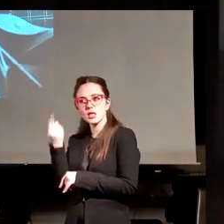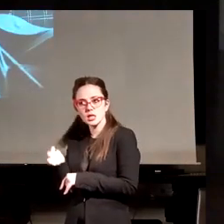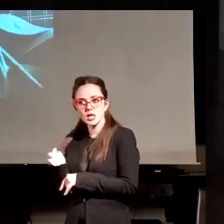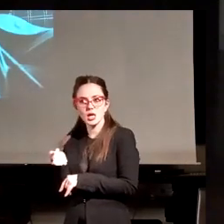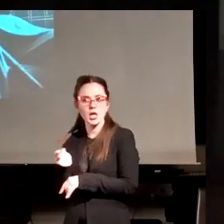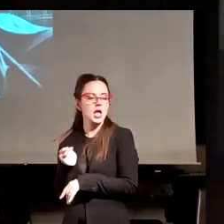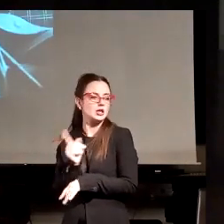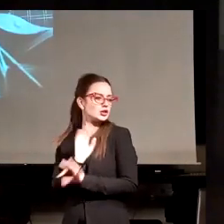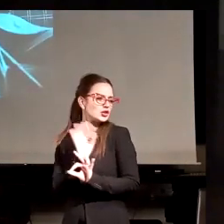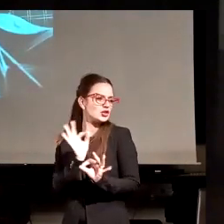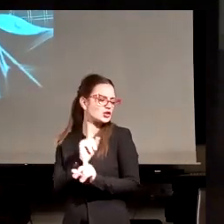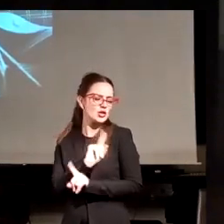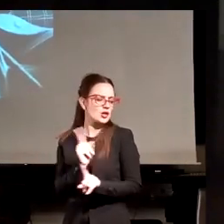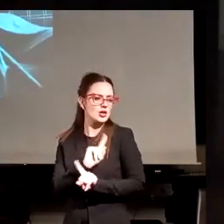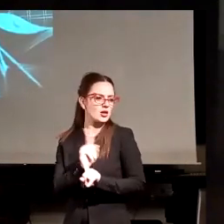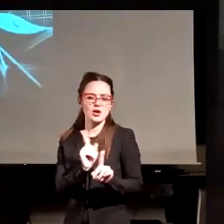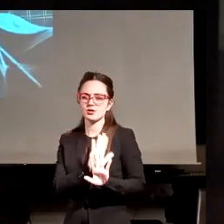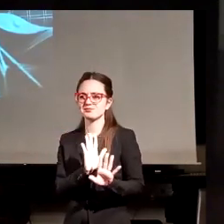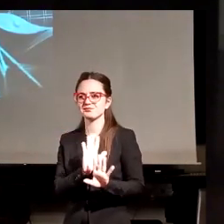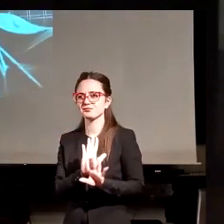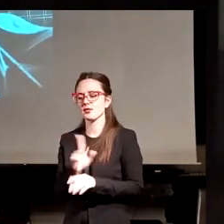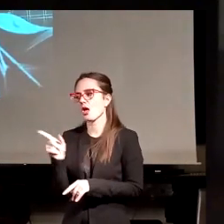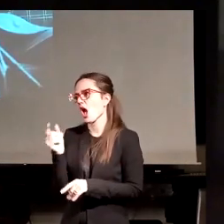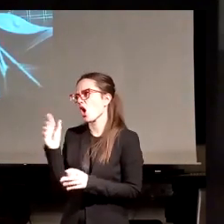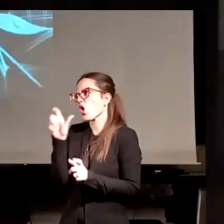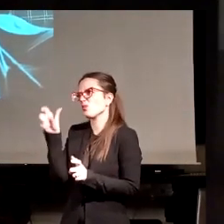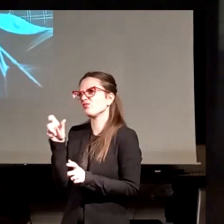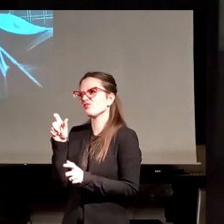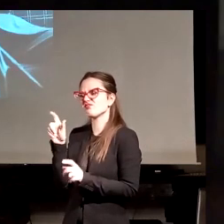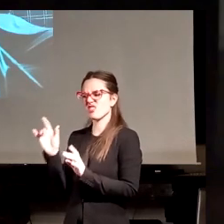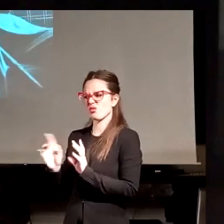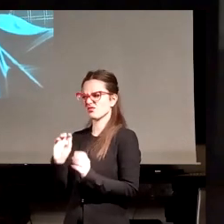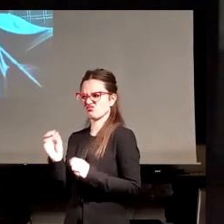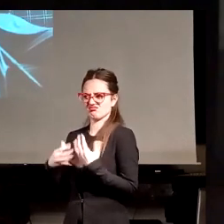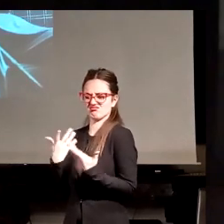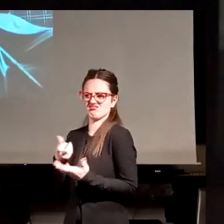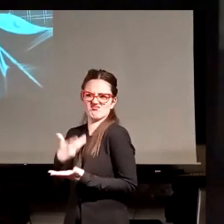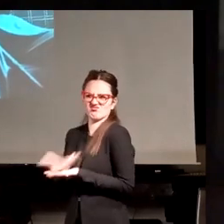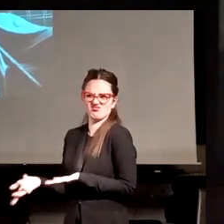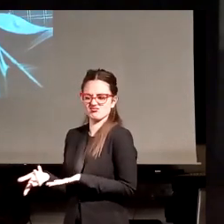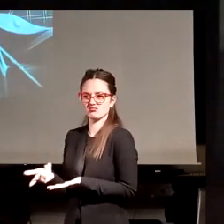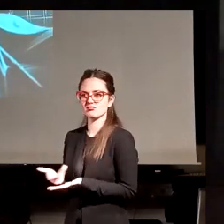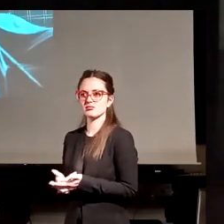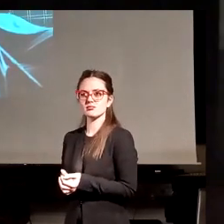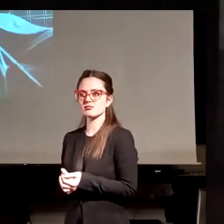era ci siano personaggio aveva qualcosa di luciferino e